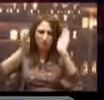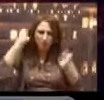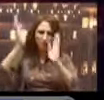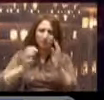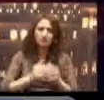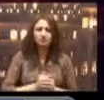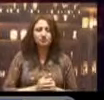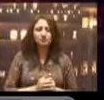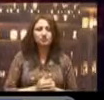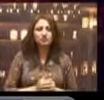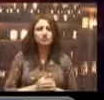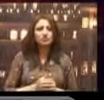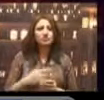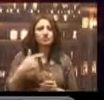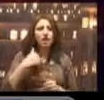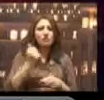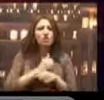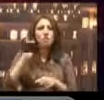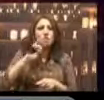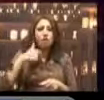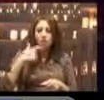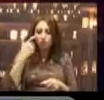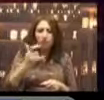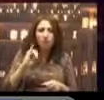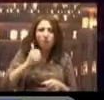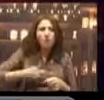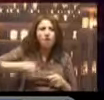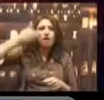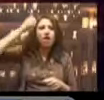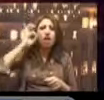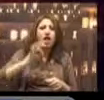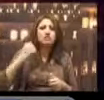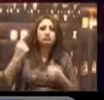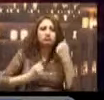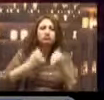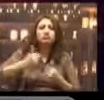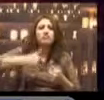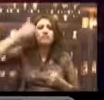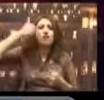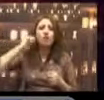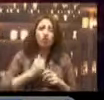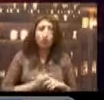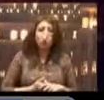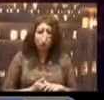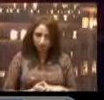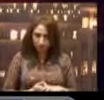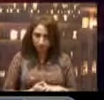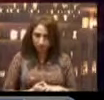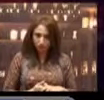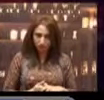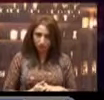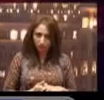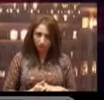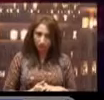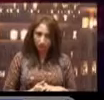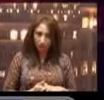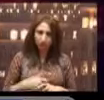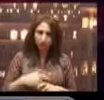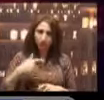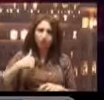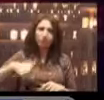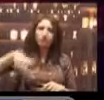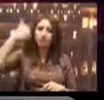عندهم انتماء فظيع للاعمال اللي بيعملوها، ودايما بقعد دافع بكل ما اوتيت من قوه يعني، خصوصا الاعمال اللي نجحت يعني. فوضى ده لقى نجاح